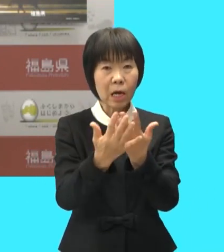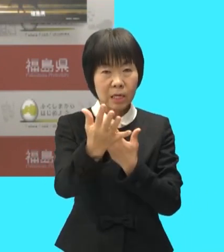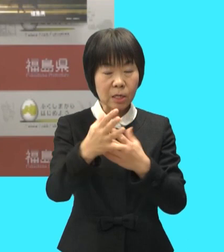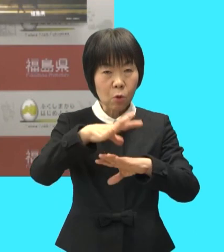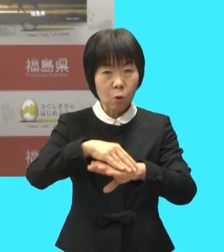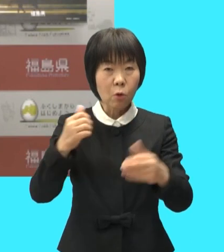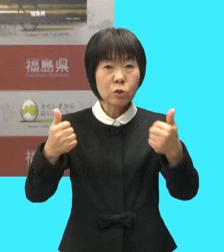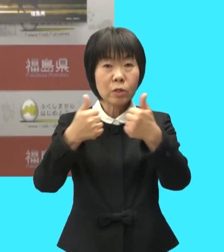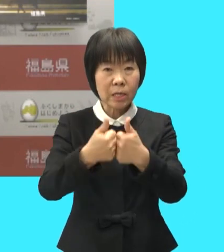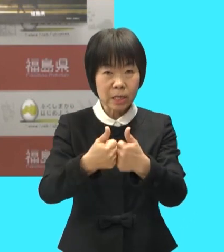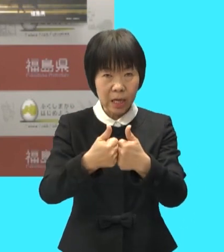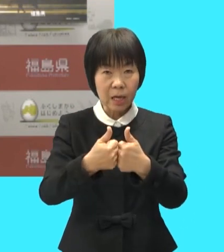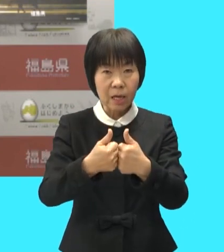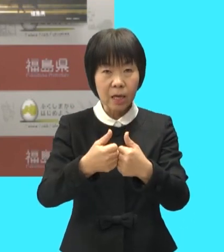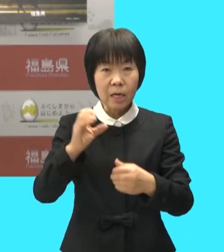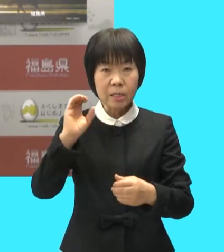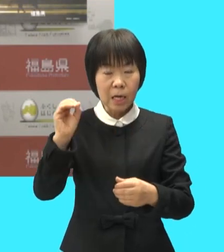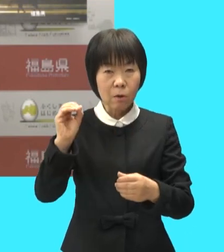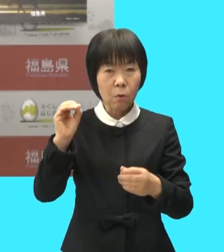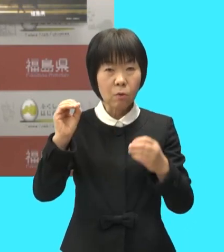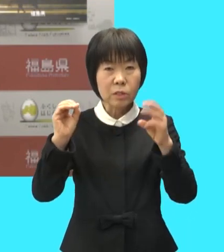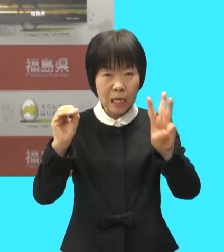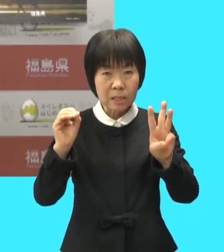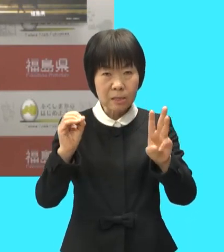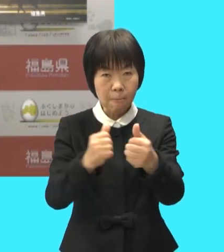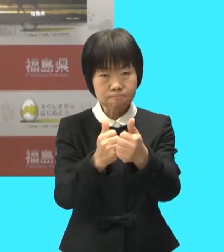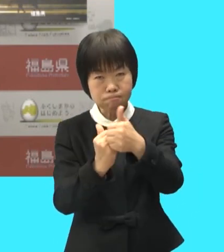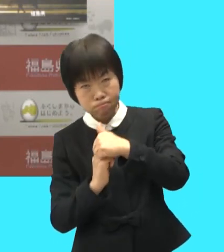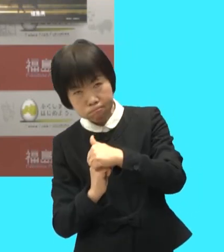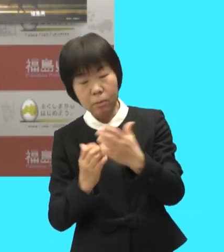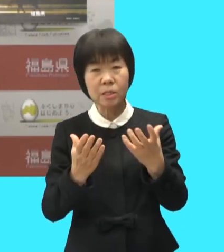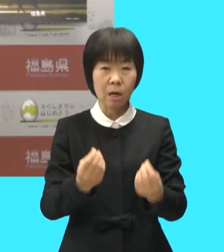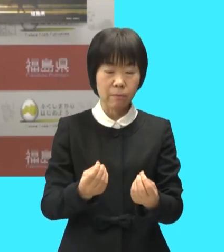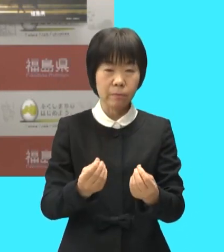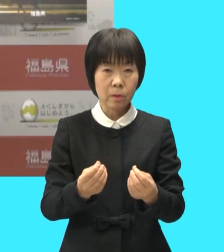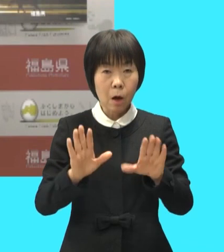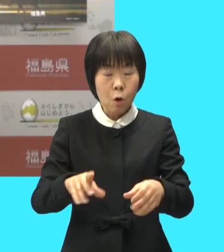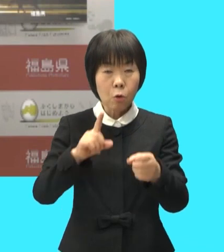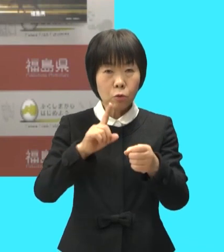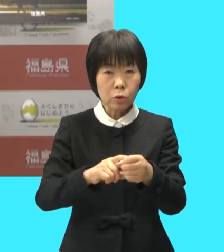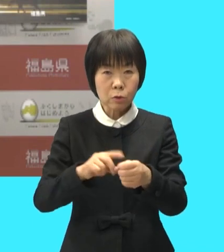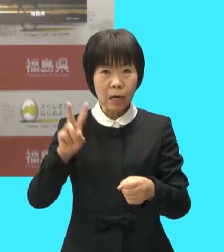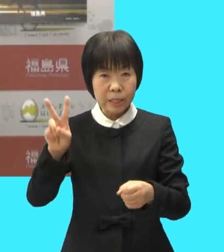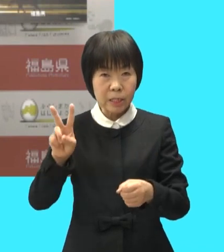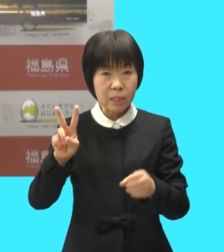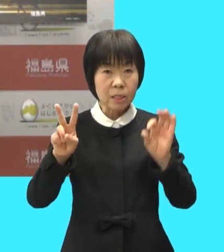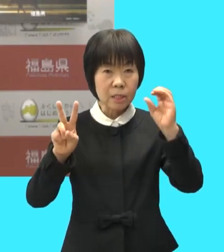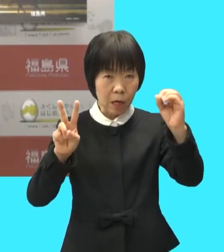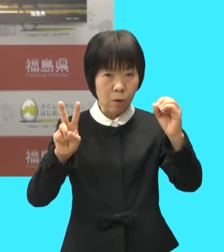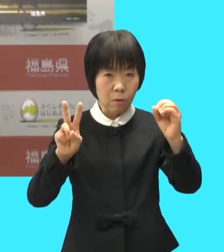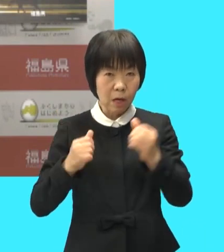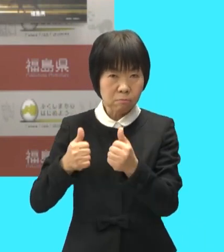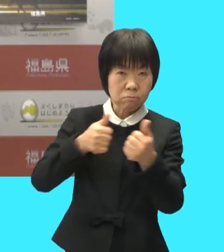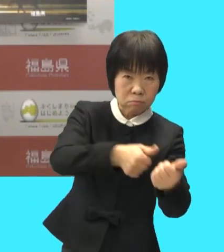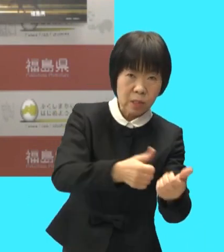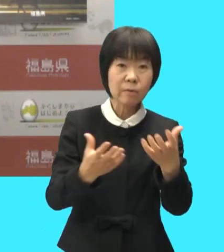は0対3で敗れた相手であります。その相手に対して2対0と快勝を果